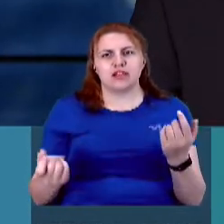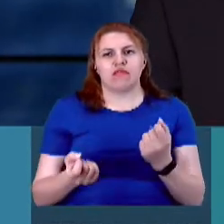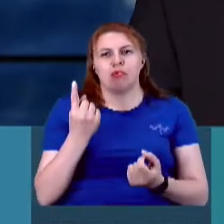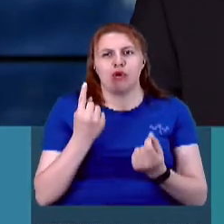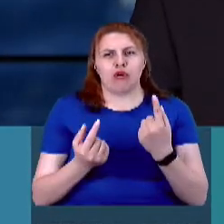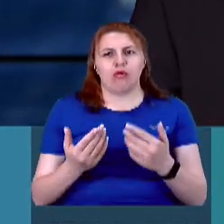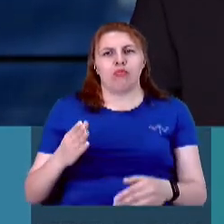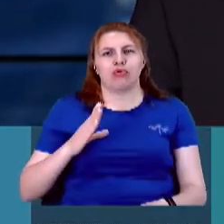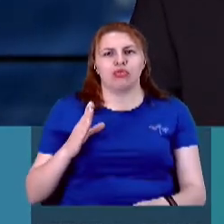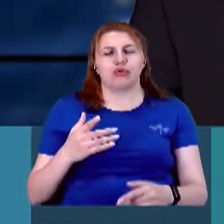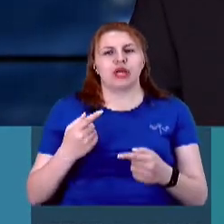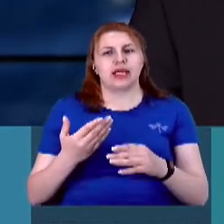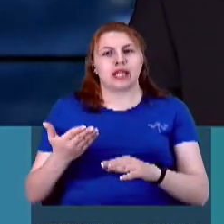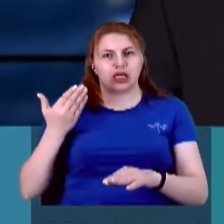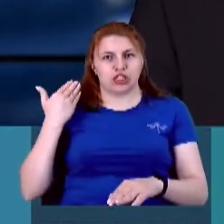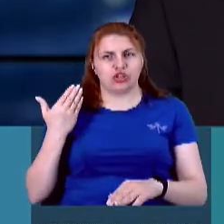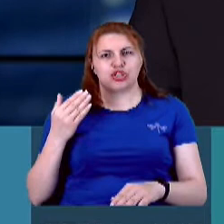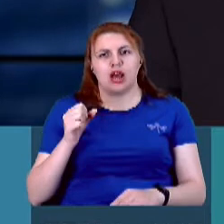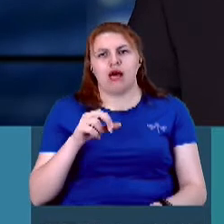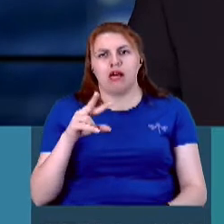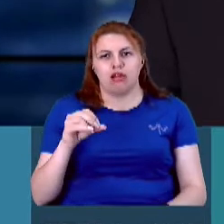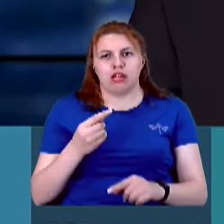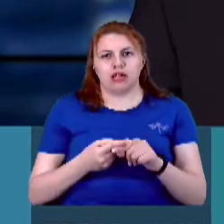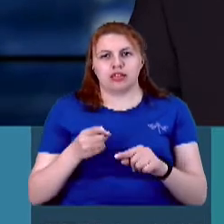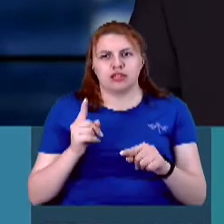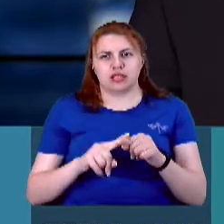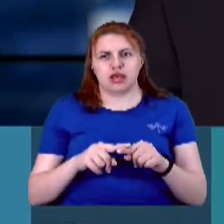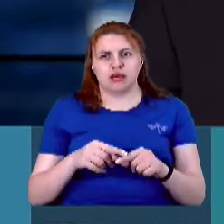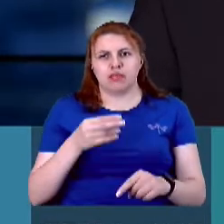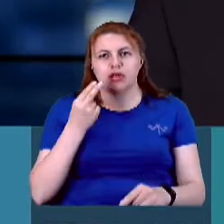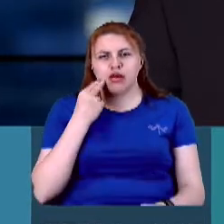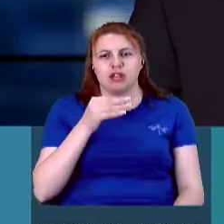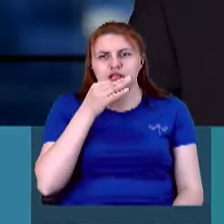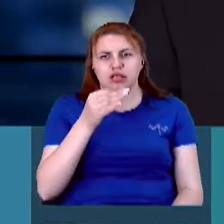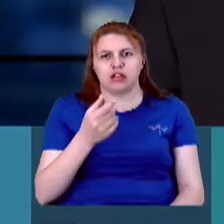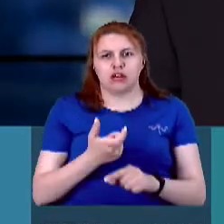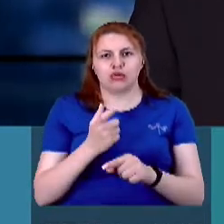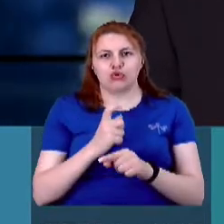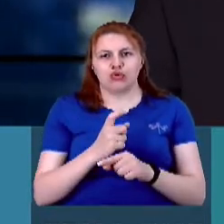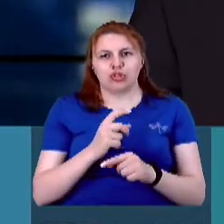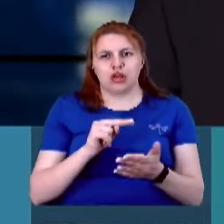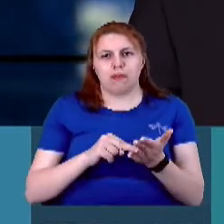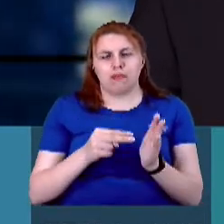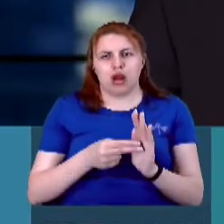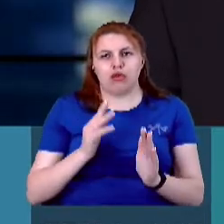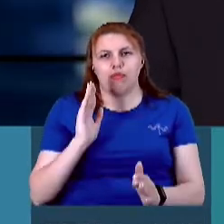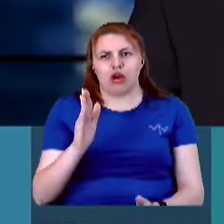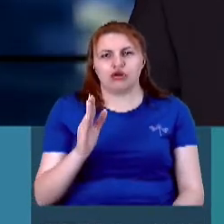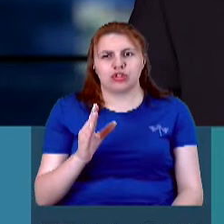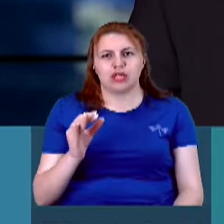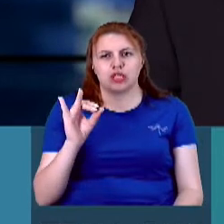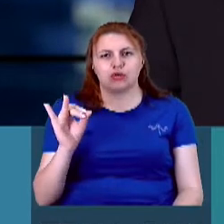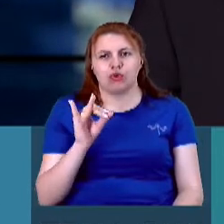і раніше, але, власне, це, я би краще сказала, що це дуже передбачувана історія, на превеликий жаль, тому